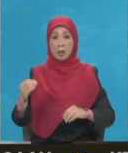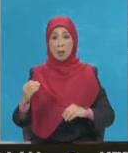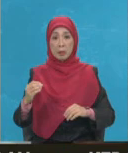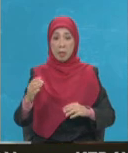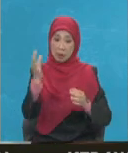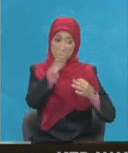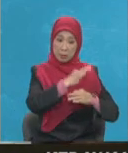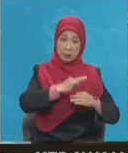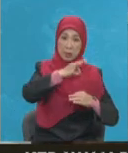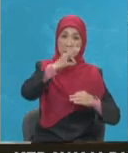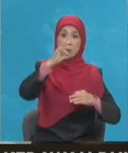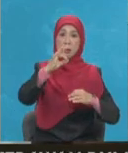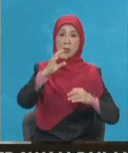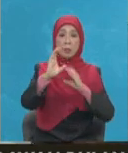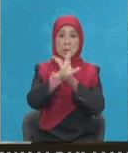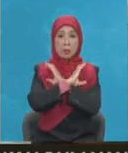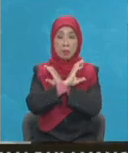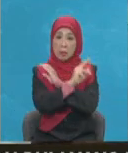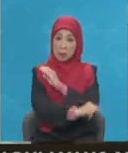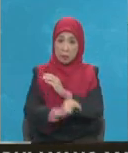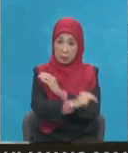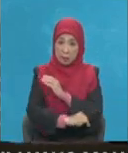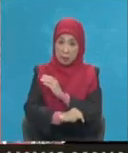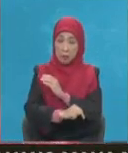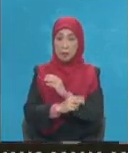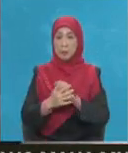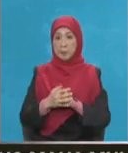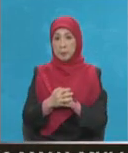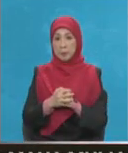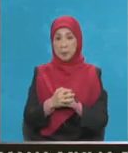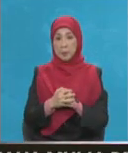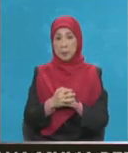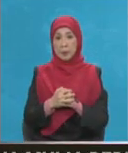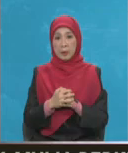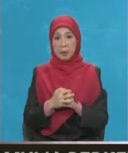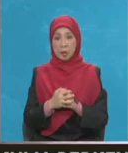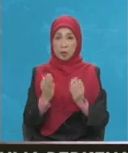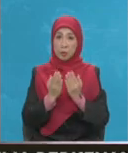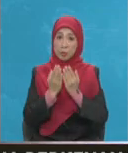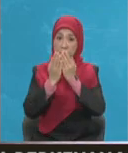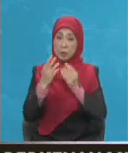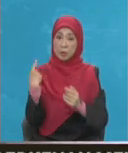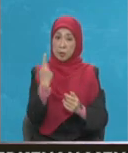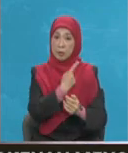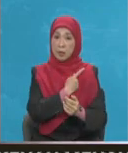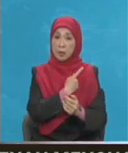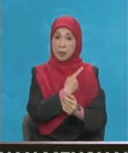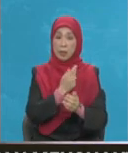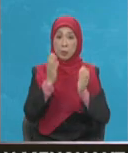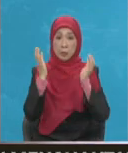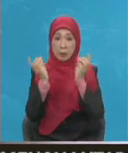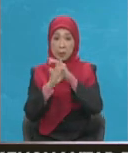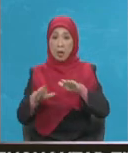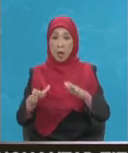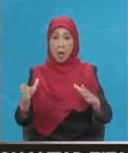rasa semangat patriotisme kepada negara kita ini yang tercinta. Menyatakan rasa syukur kami karena Negara Malaysia telah